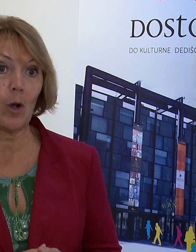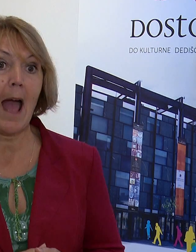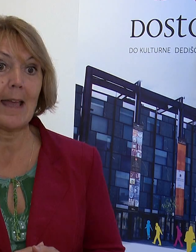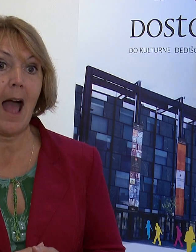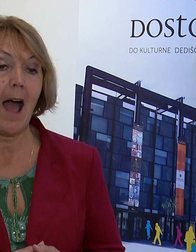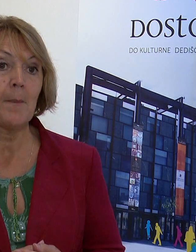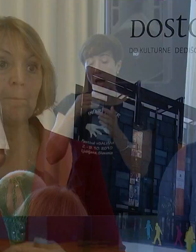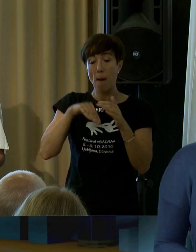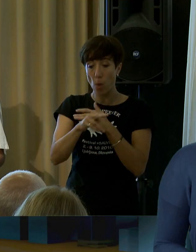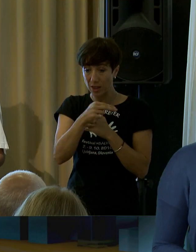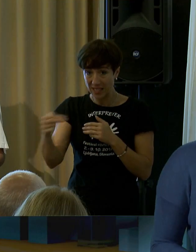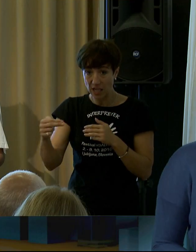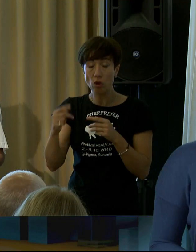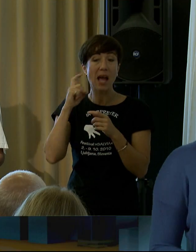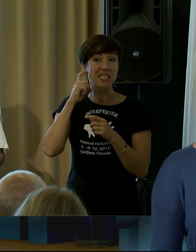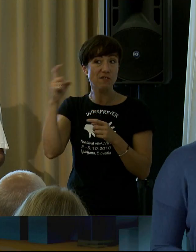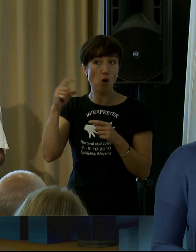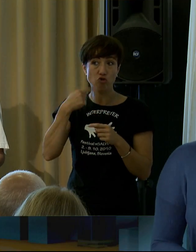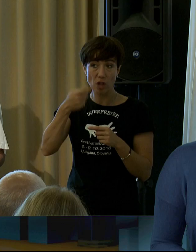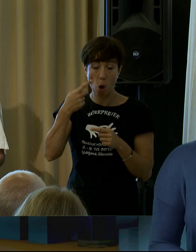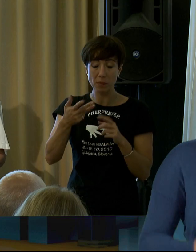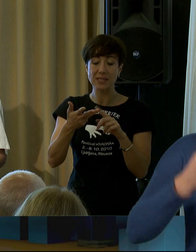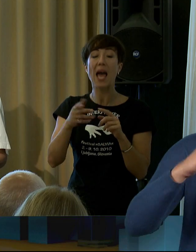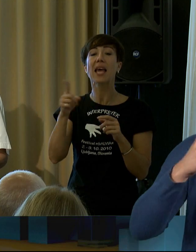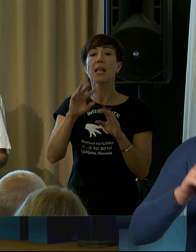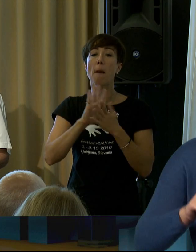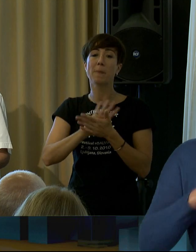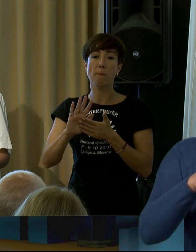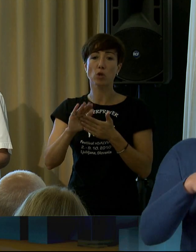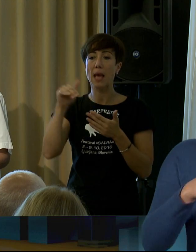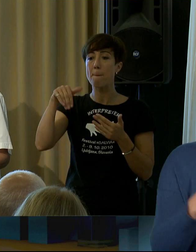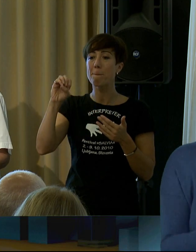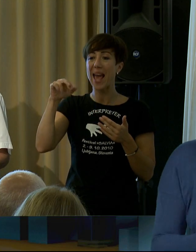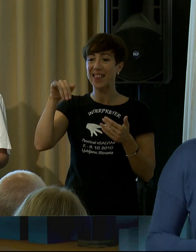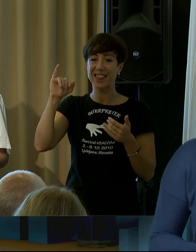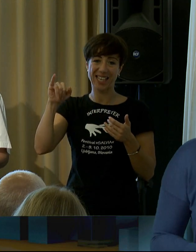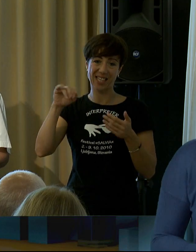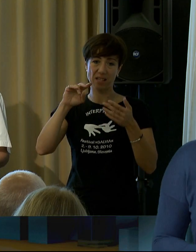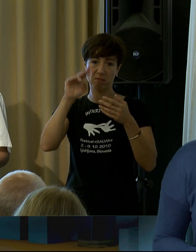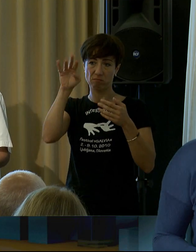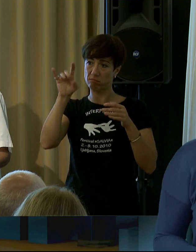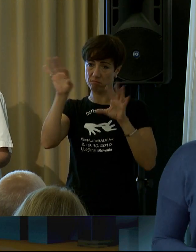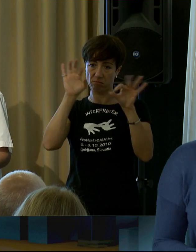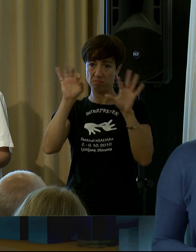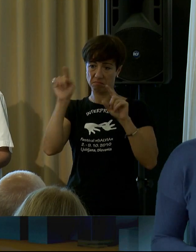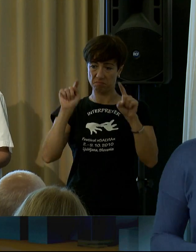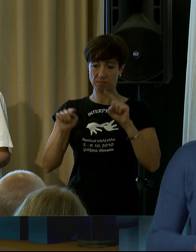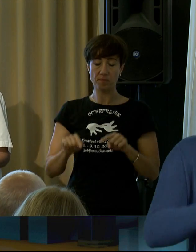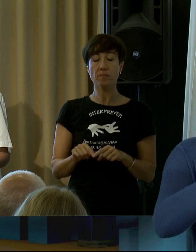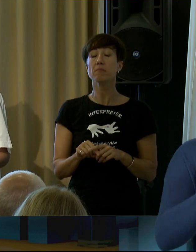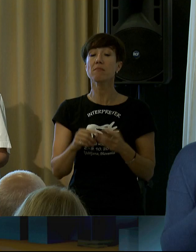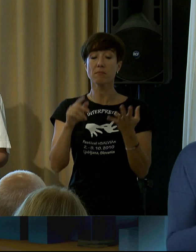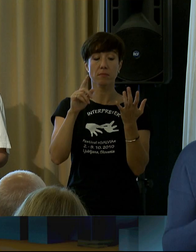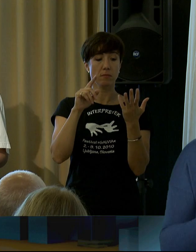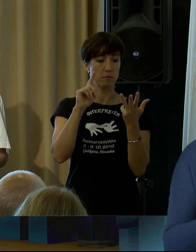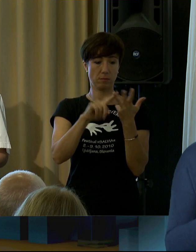še danes Tatjana Doma. Sekretar Oven je pojasnil, da Ministrstvo za kulturo Republike Slovenije ni pristojno